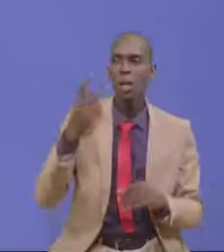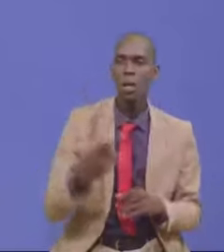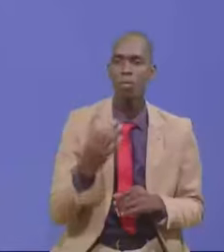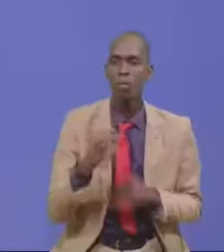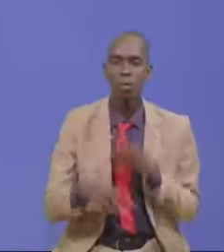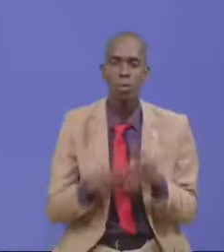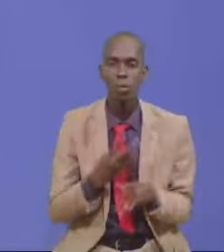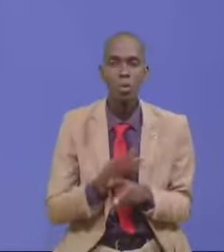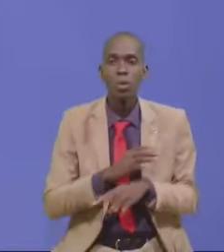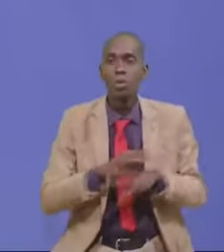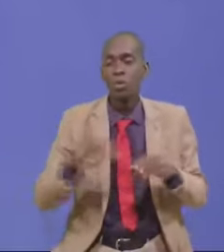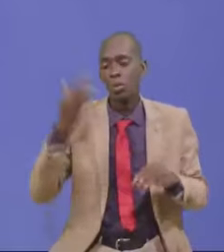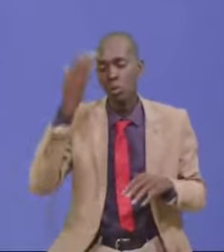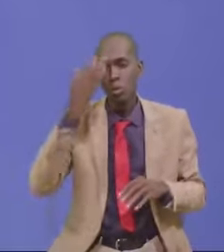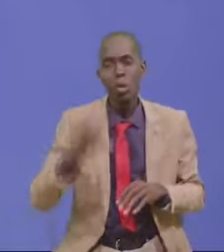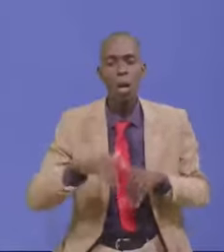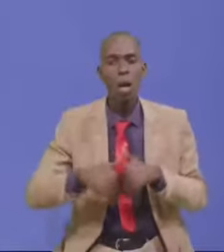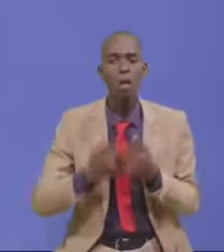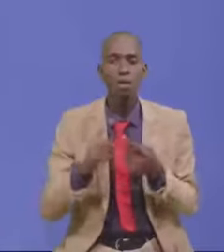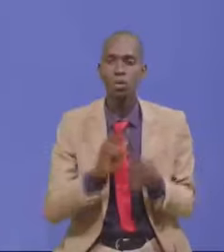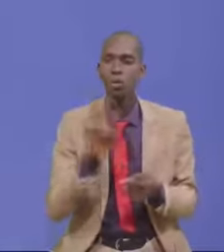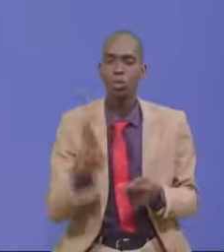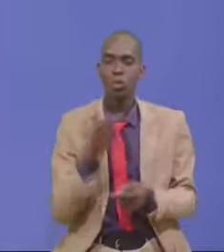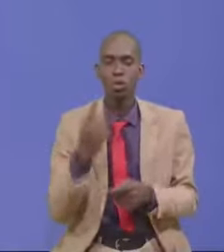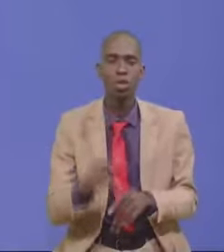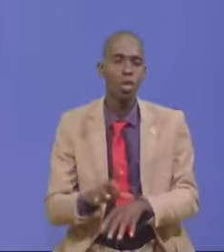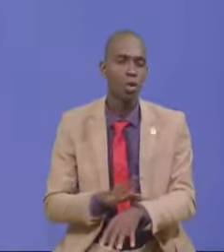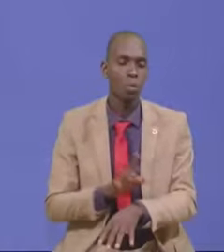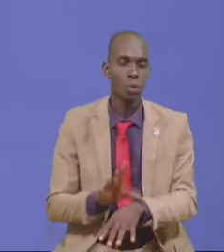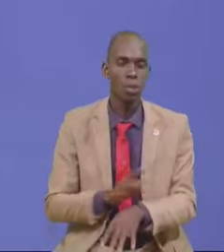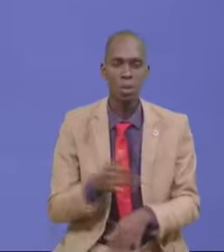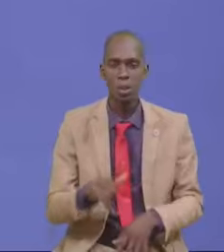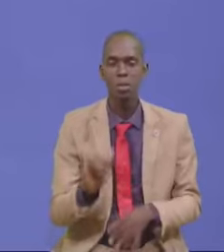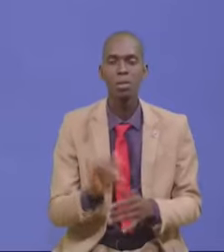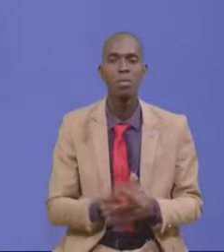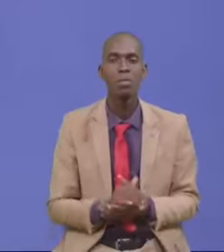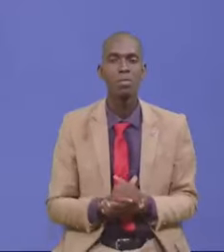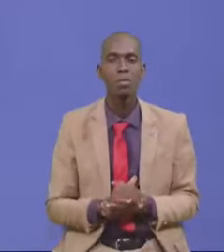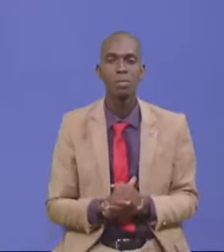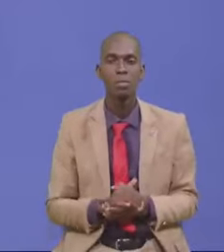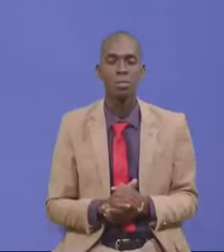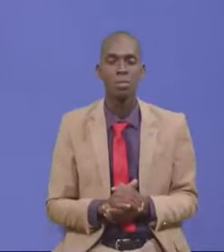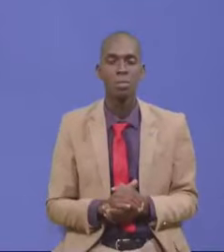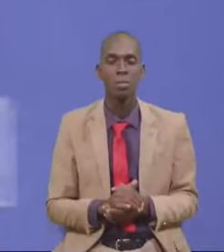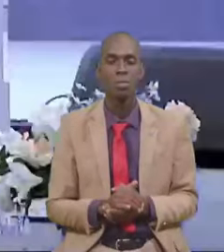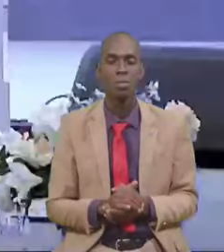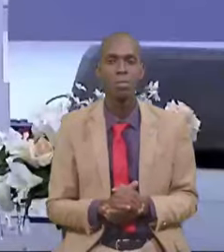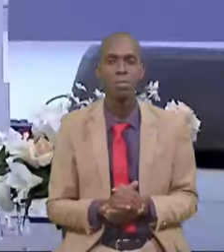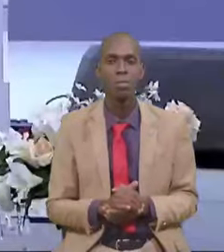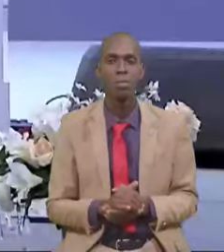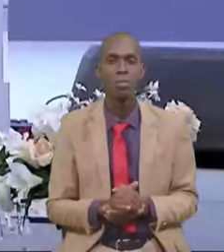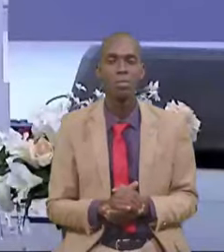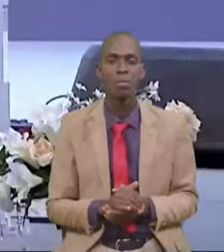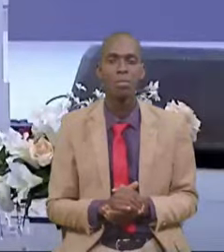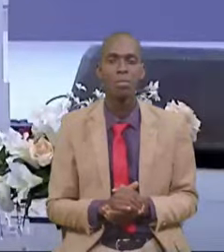Bien que la technologie, l'informatique est répandue dans le monde entier, près de la moitié de la population mondiale ne sait